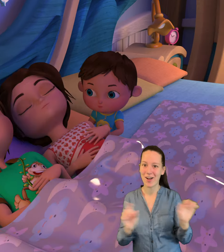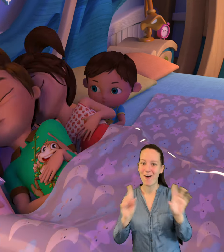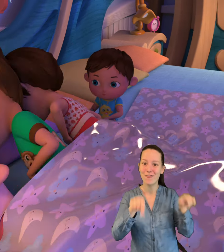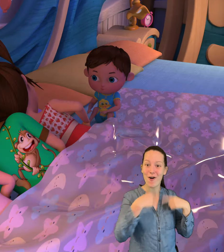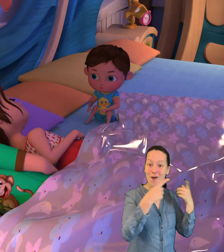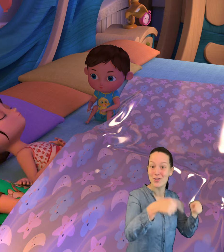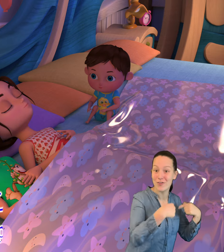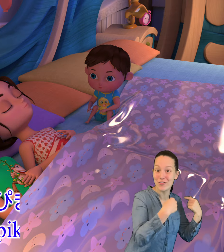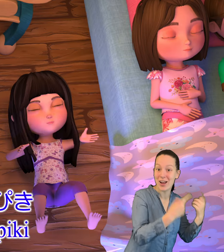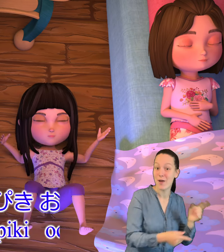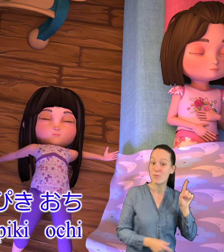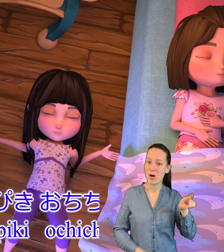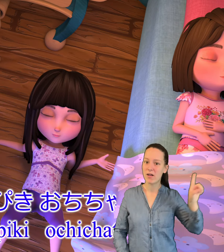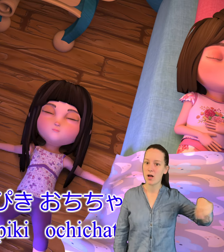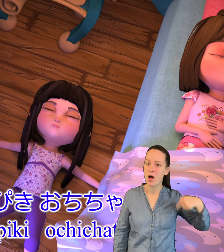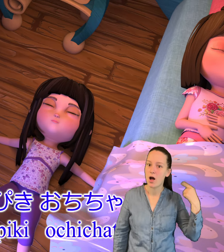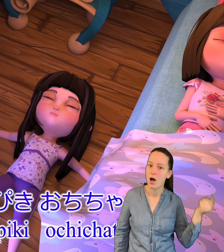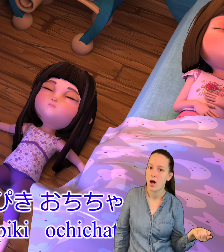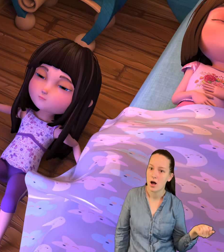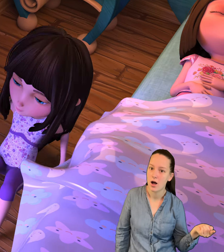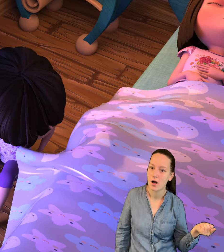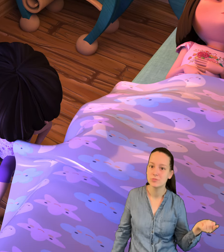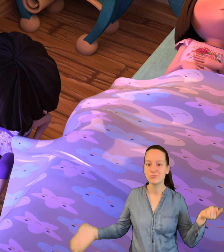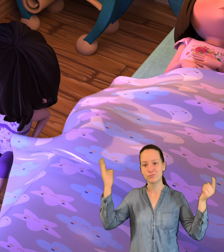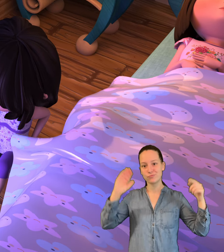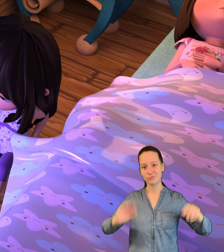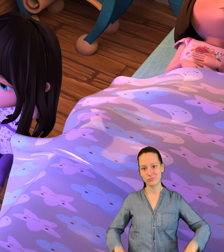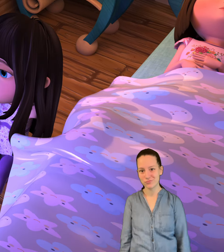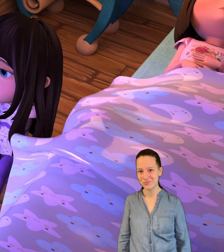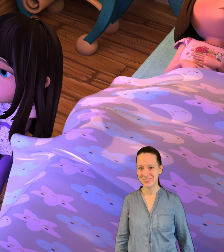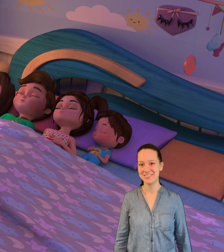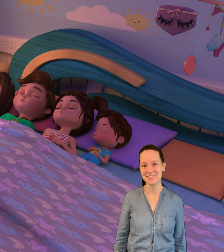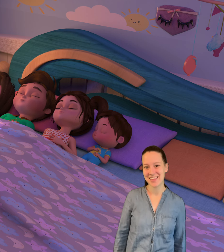転がったら1匹落ちちゃった